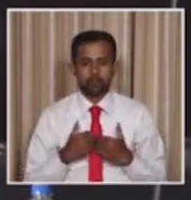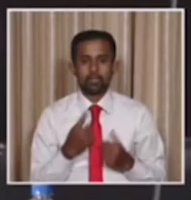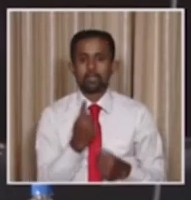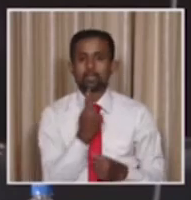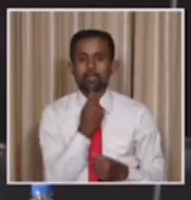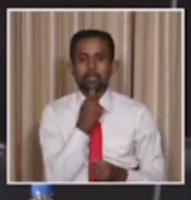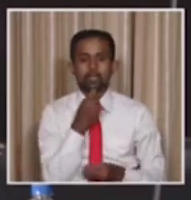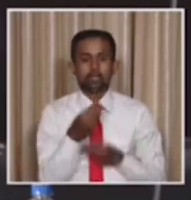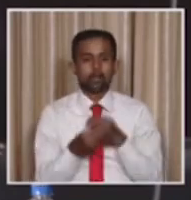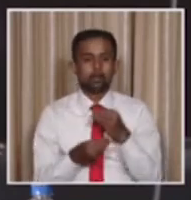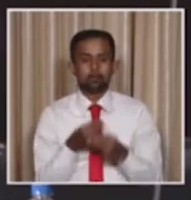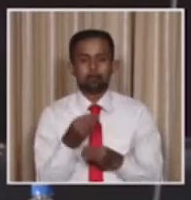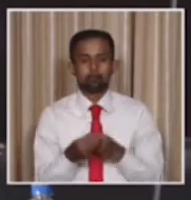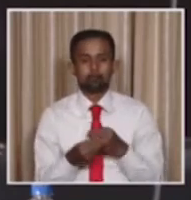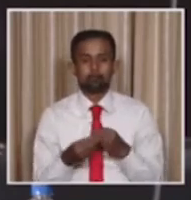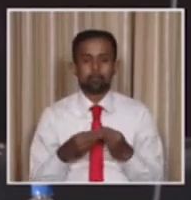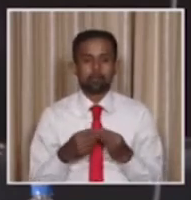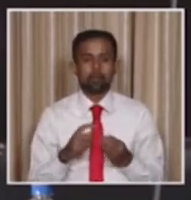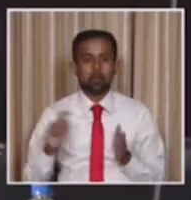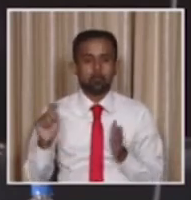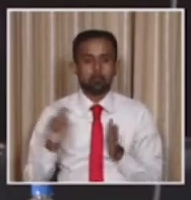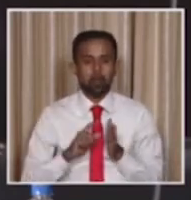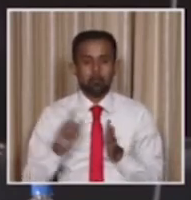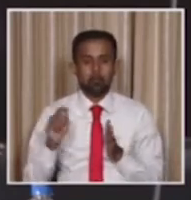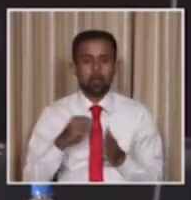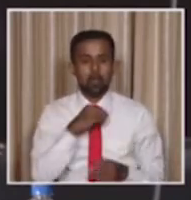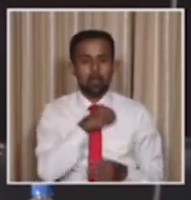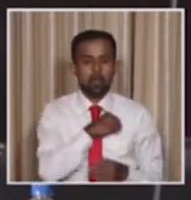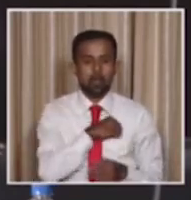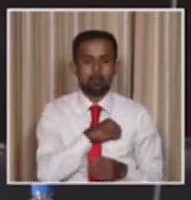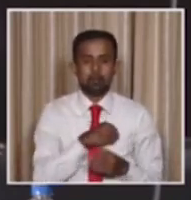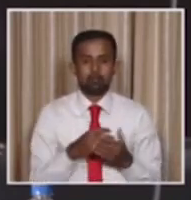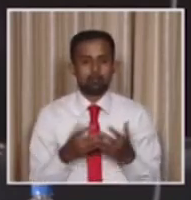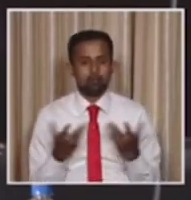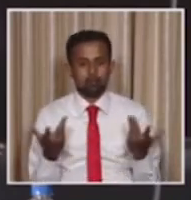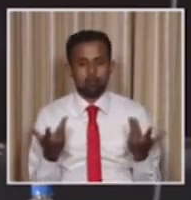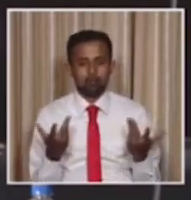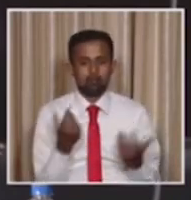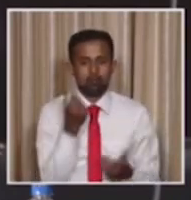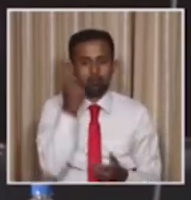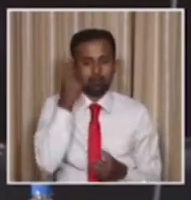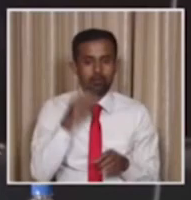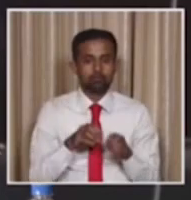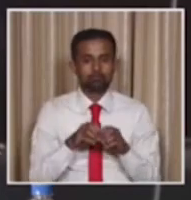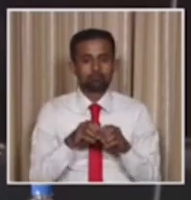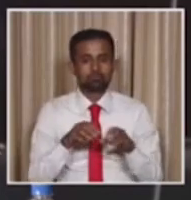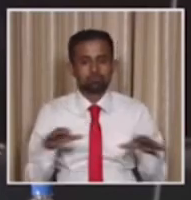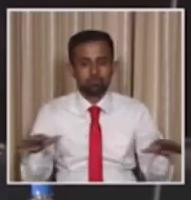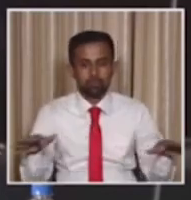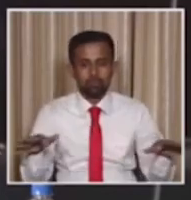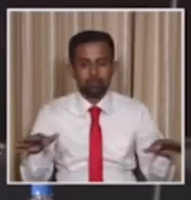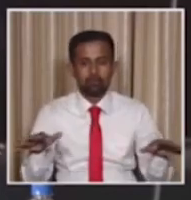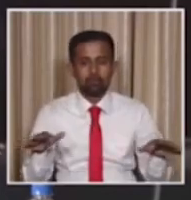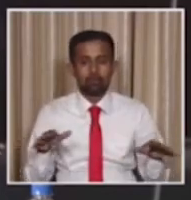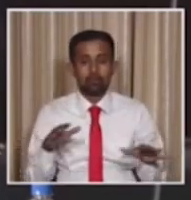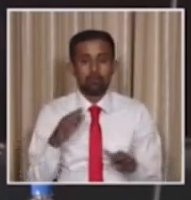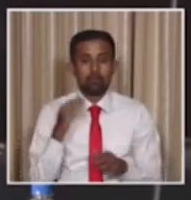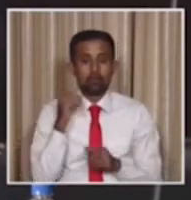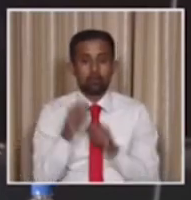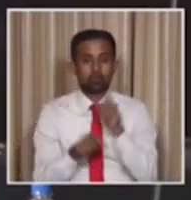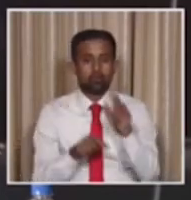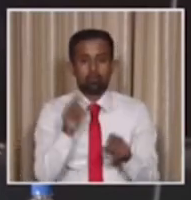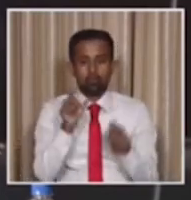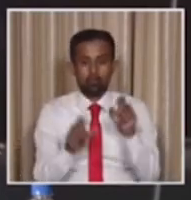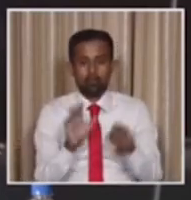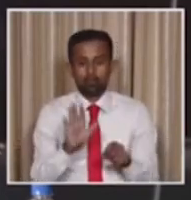விட்டார்கள். ஆகவே இதை நாங்கள் ஏற்றுக்கொள்ள முடியாது. ஆகவே டாலர் விலை குறைவது மக்களுடைய பொருளாதாரத்தை சீர் செய்வதற்கு நல்ல ஒரு விஷயமாக